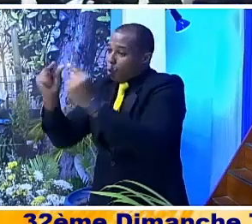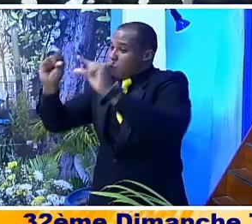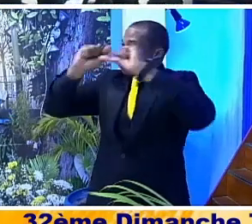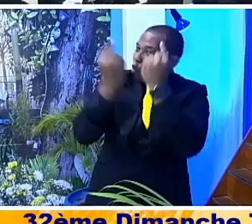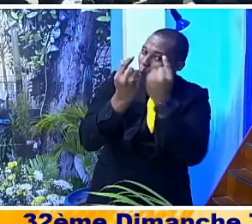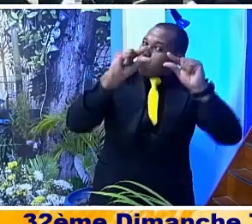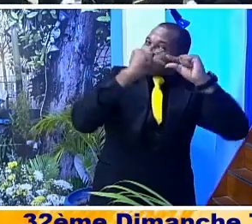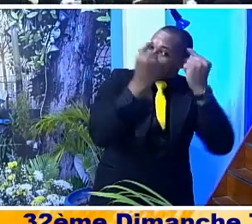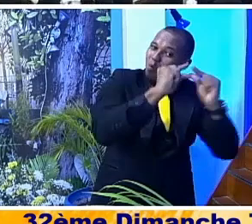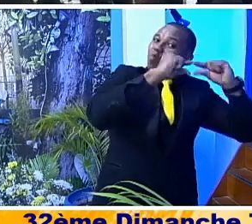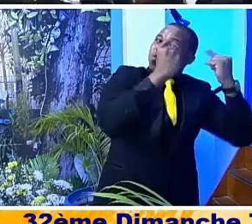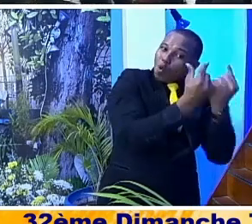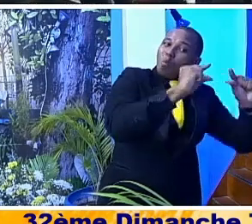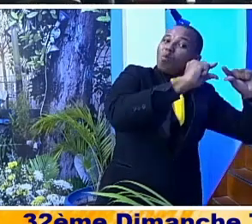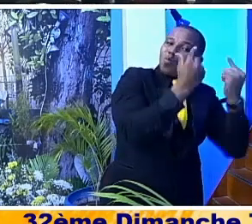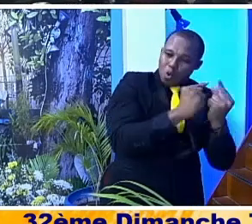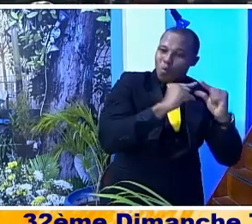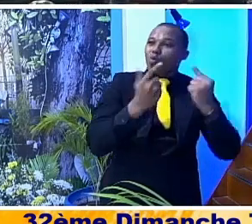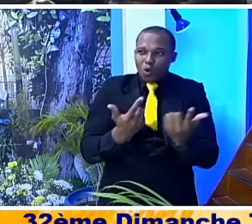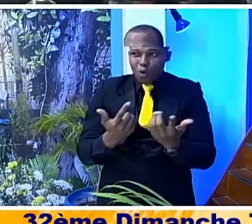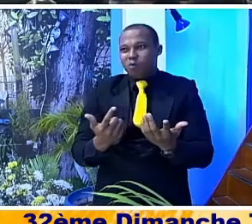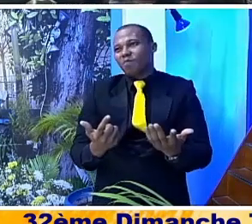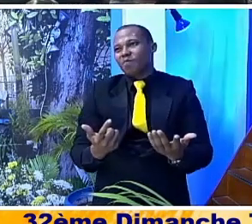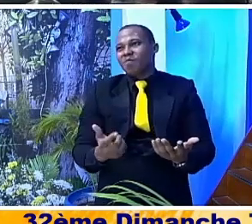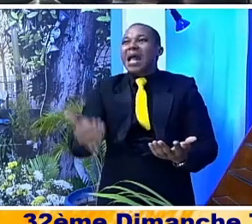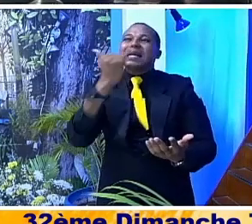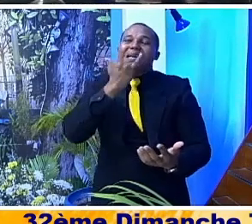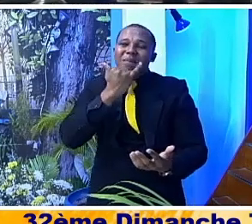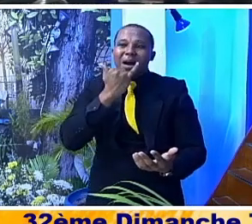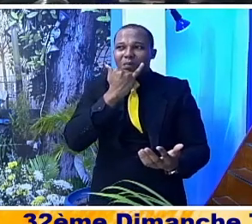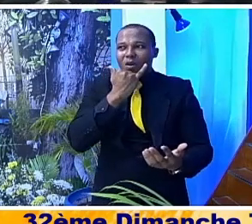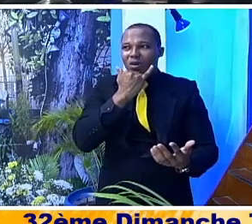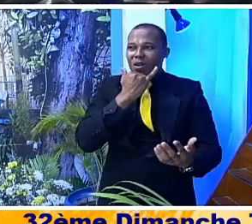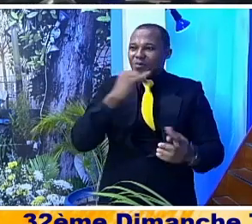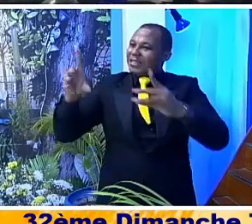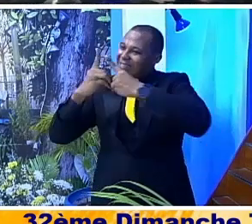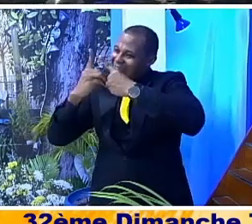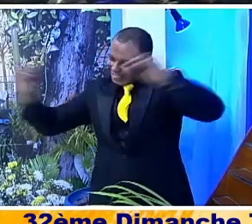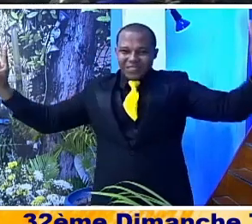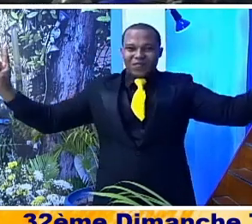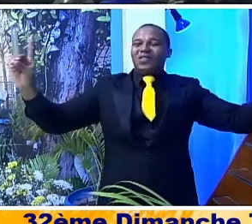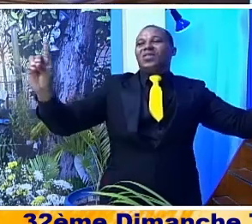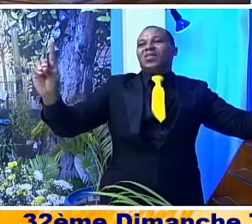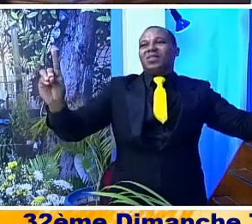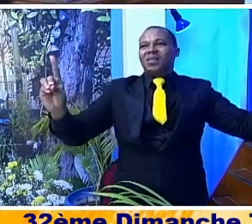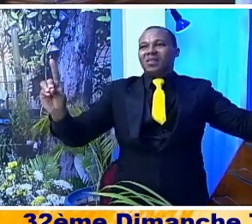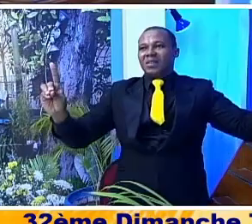monde fait ses groupes politiques par eux. Chaque monde a un accord qui est l'accord par eux. Et puis, mais nous, maintenant, qui est à nous.